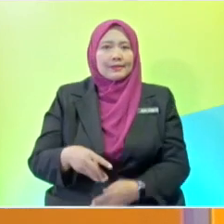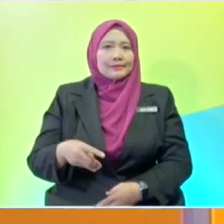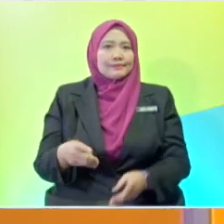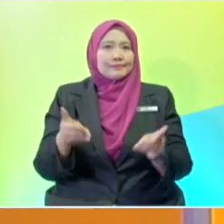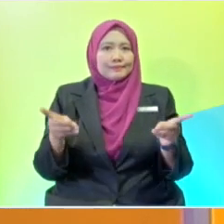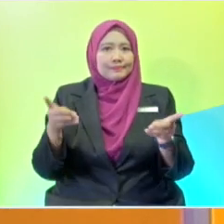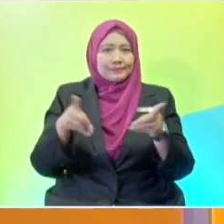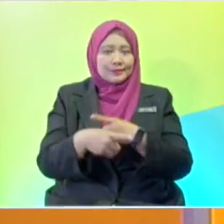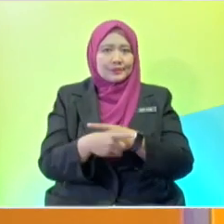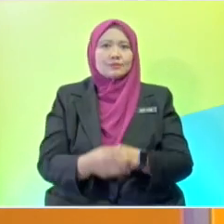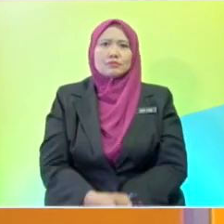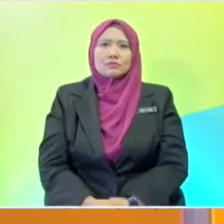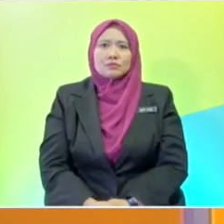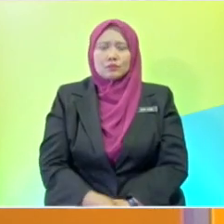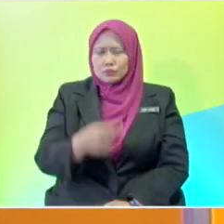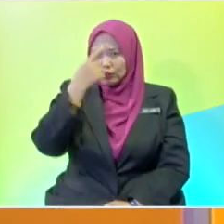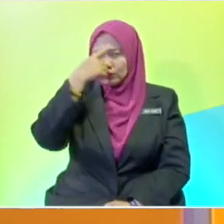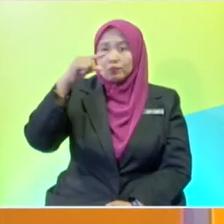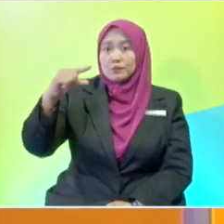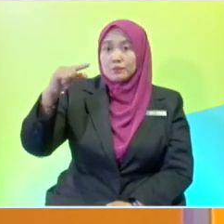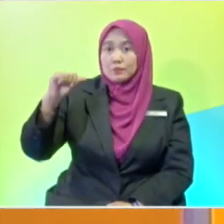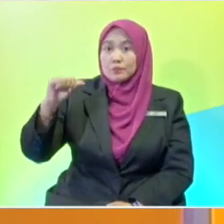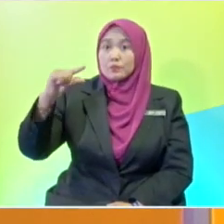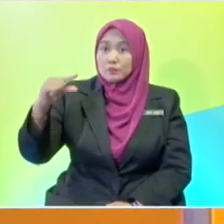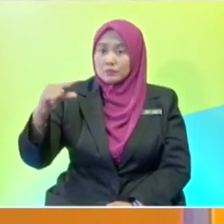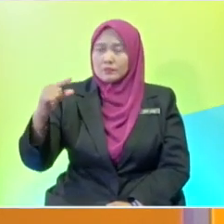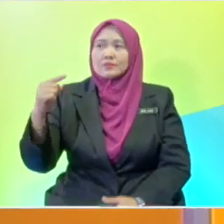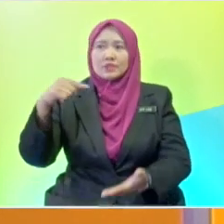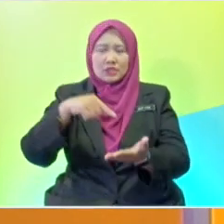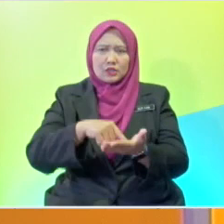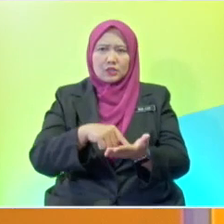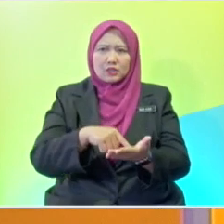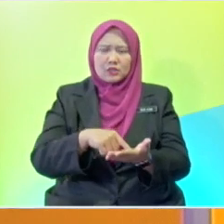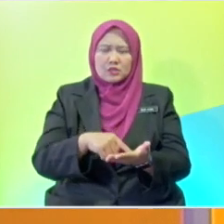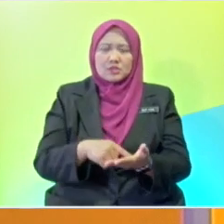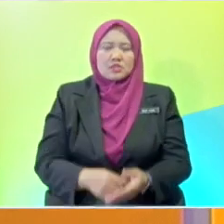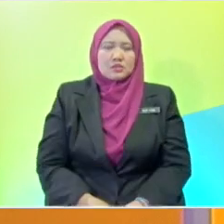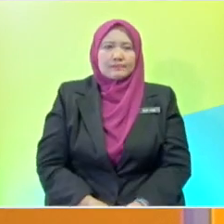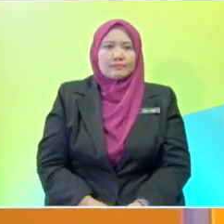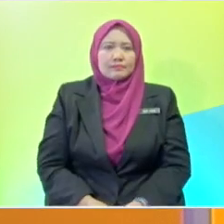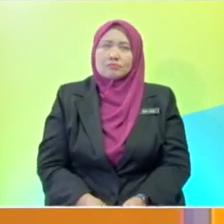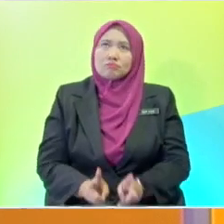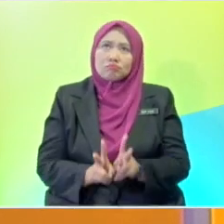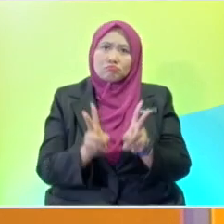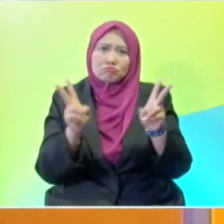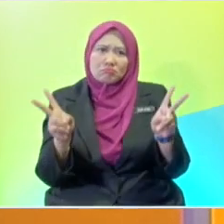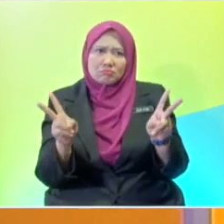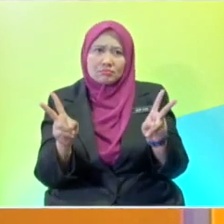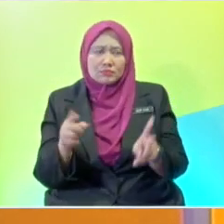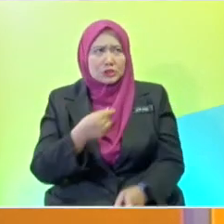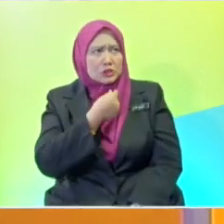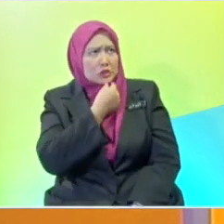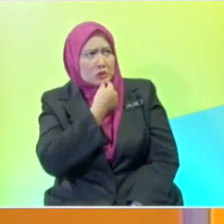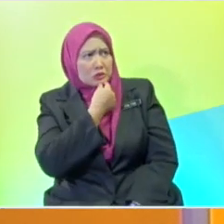Jadi sebenarnya mata pelajaran ini memang seperti yang Irfan katakan tadi adalah sangat pelit sedikit bunyinya yaitu